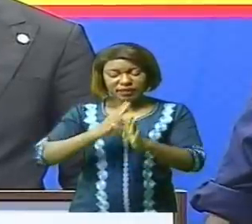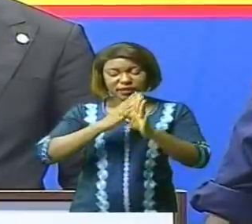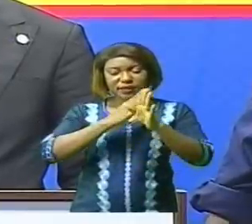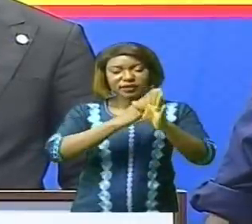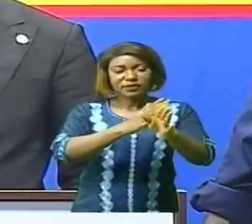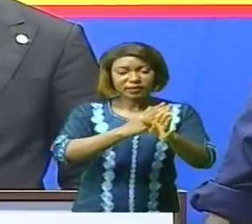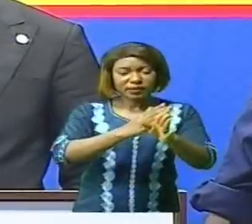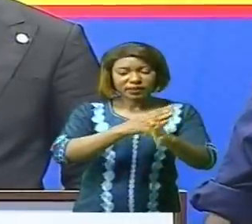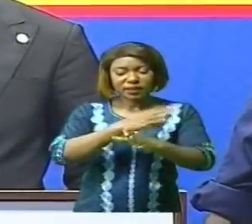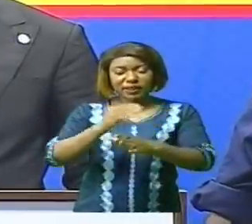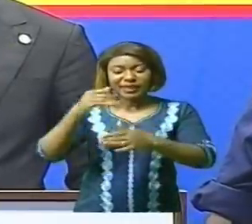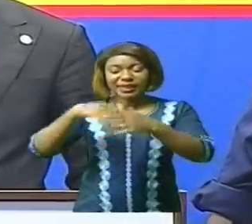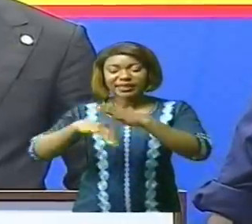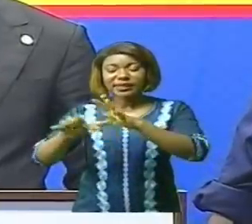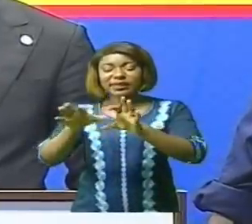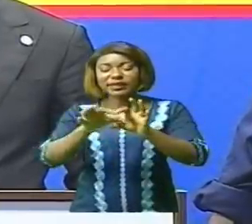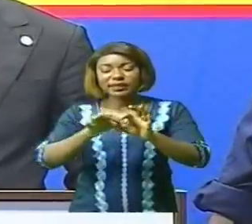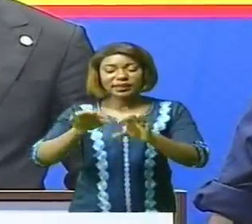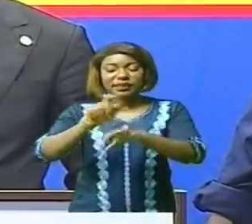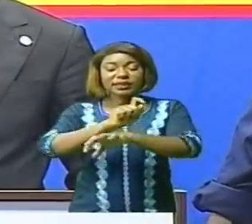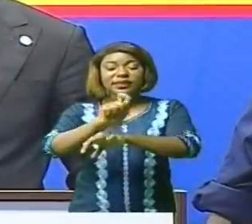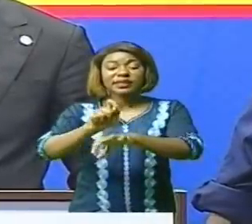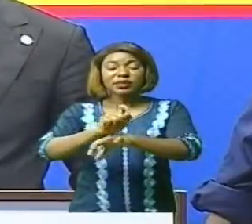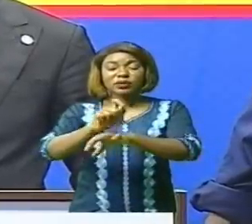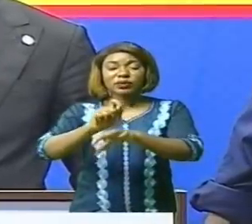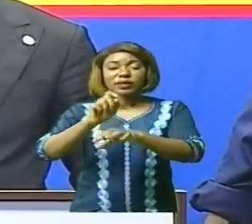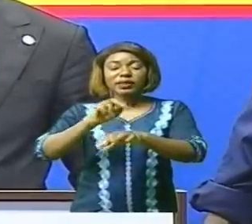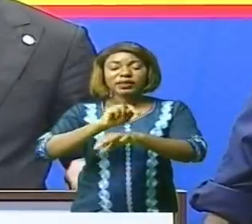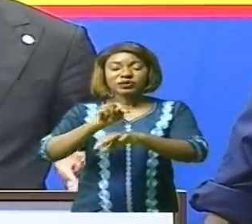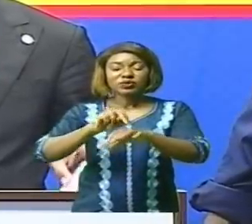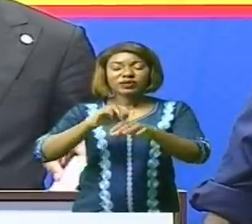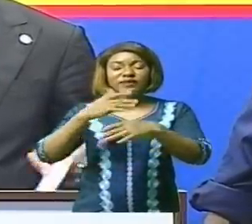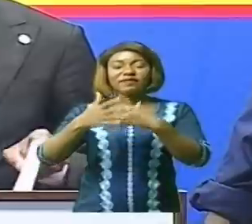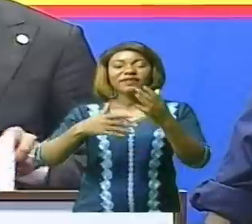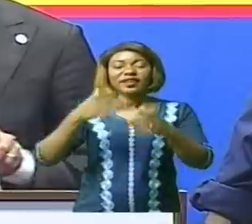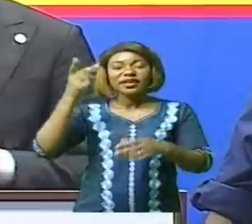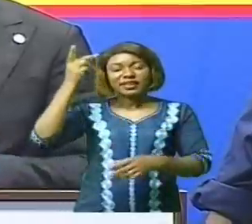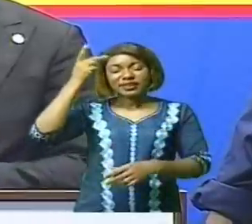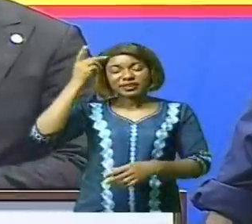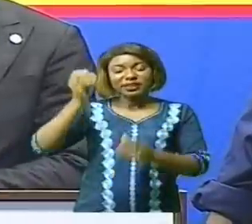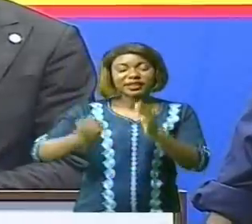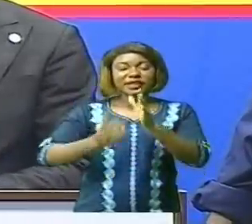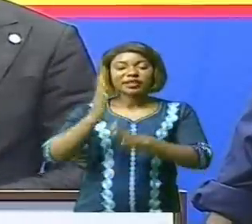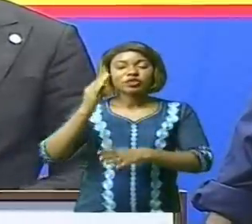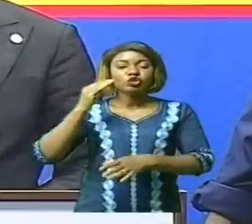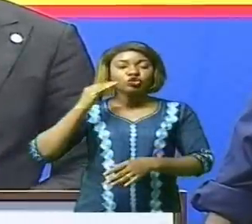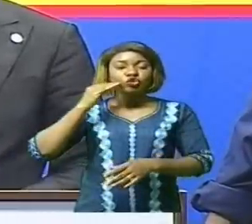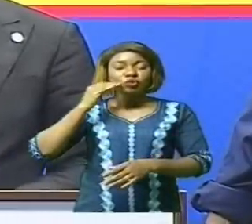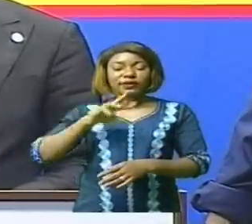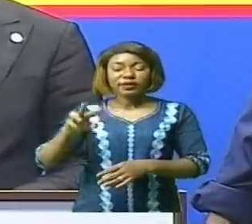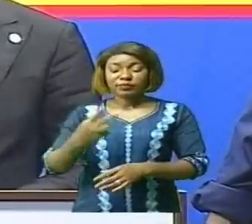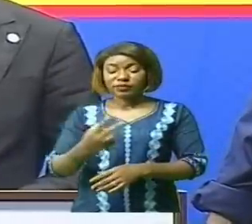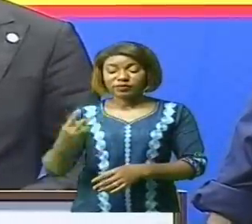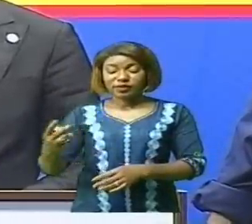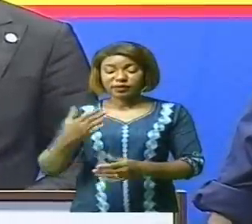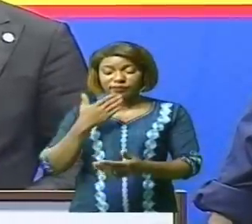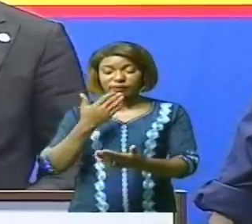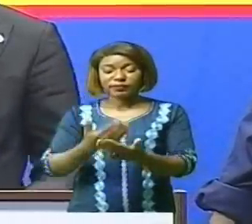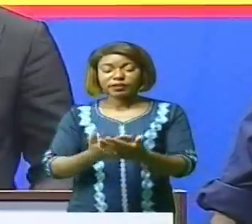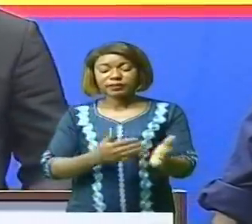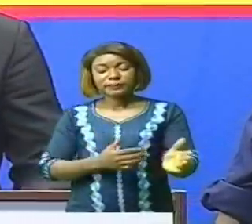et l'intégrité du territoire national. Fait à Kinshasa le 15 juin 2022. Je vous